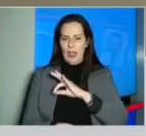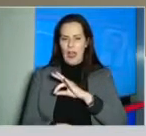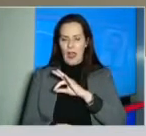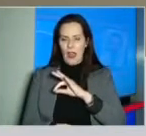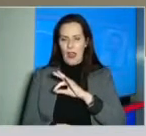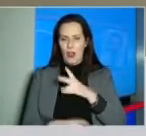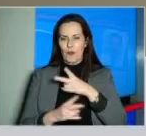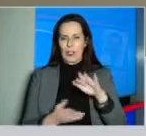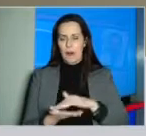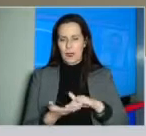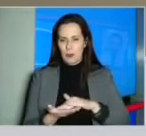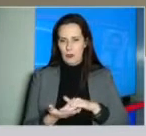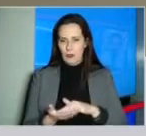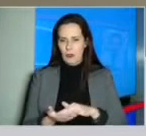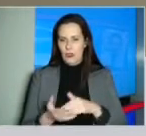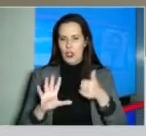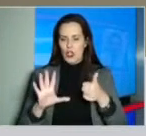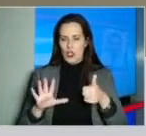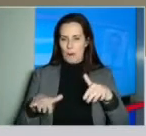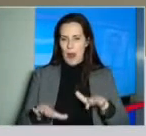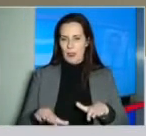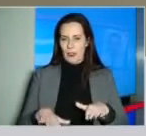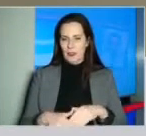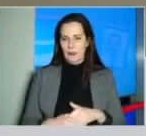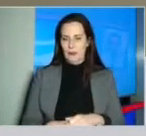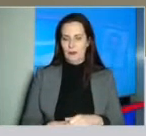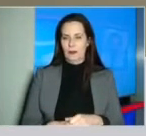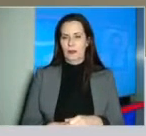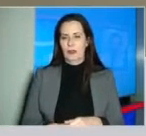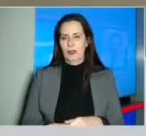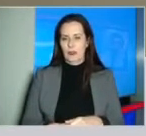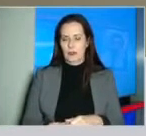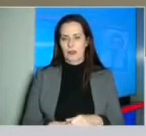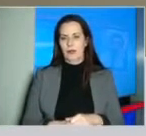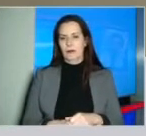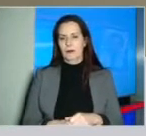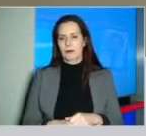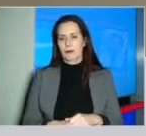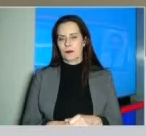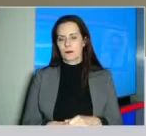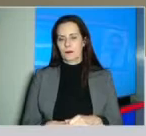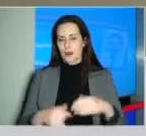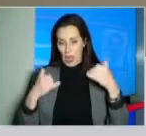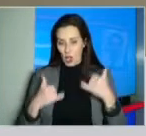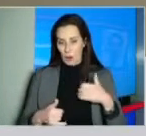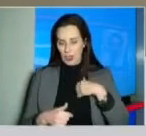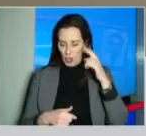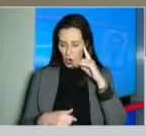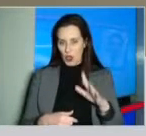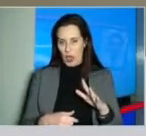כמעט 7 מנדטים, 6 מנדטים, המנדט השביעי דרך אגב עבר לכולנו, למשה כחלון. היום אני